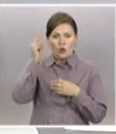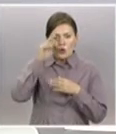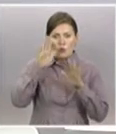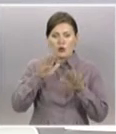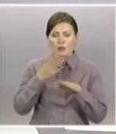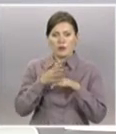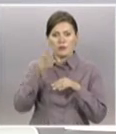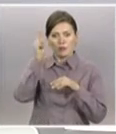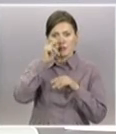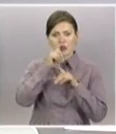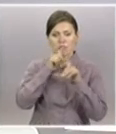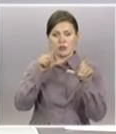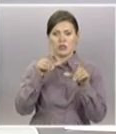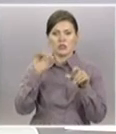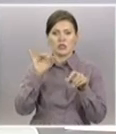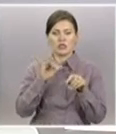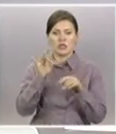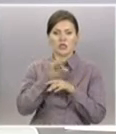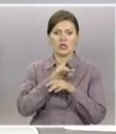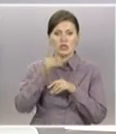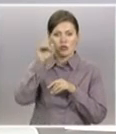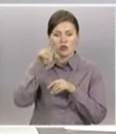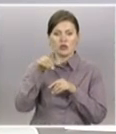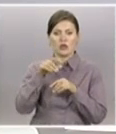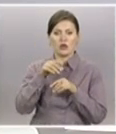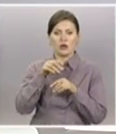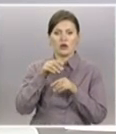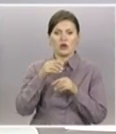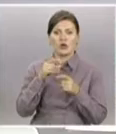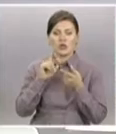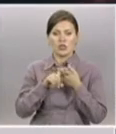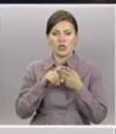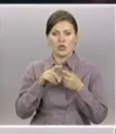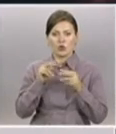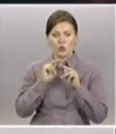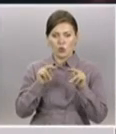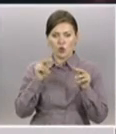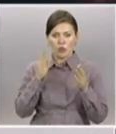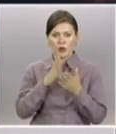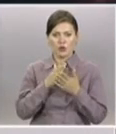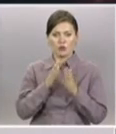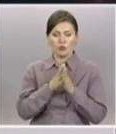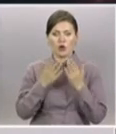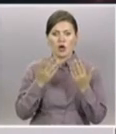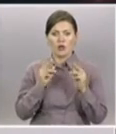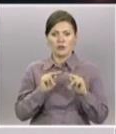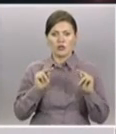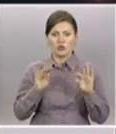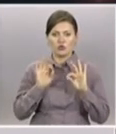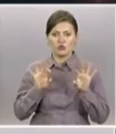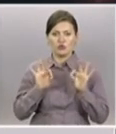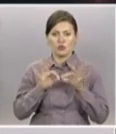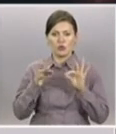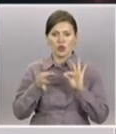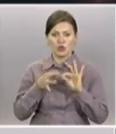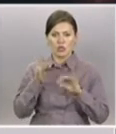алсақ, мектептерде ол бізде жаңағы дінтану пәні бар. Сол дінтану пәнінде сол мұғалімдері түсіндіріп беру керек.